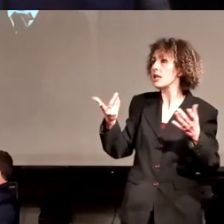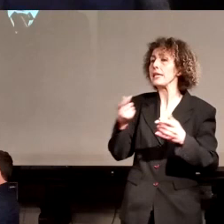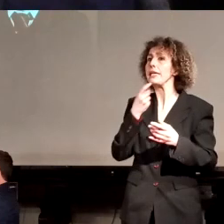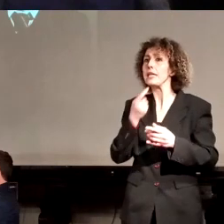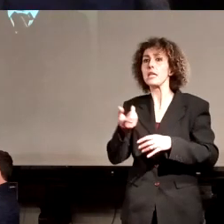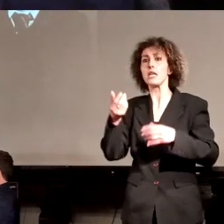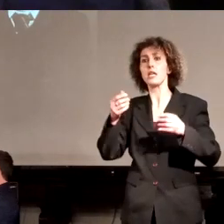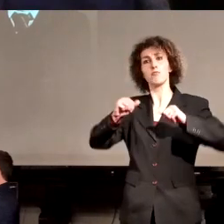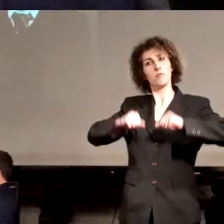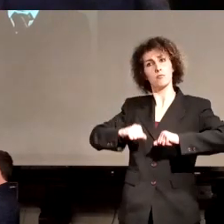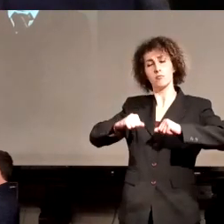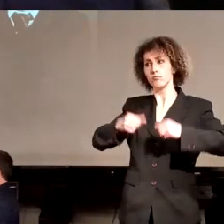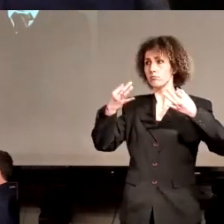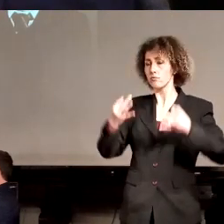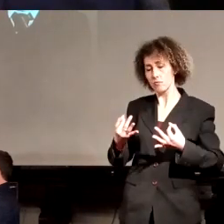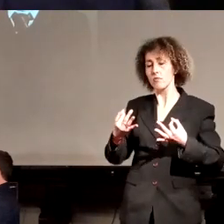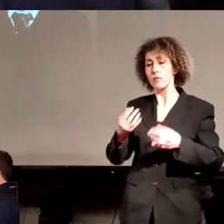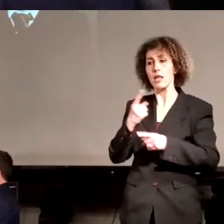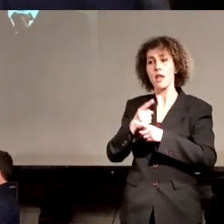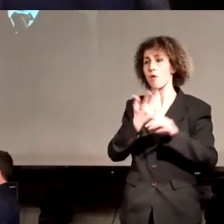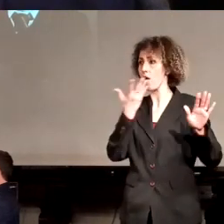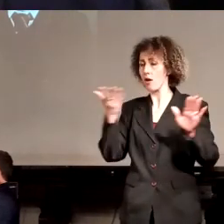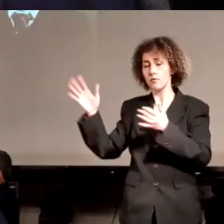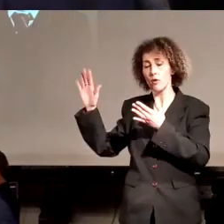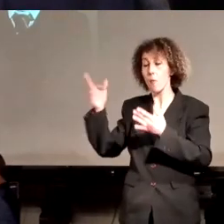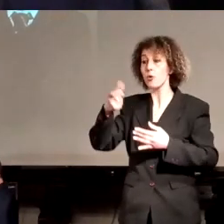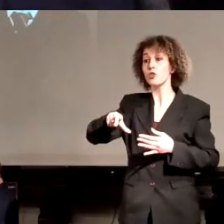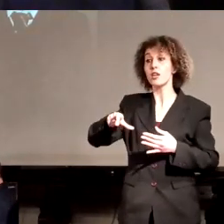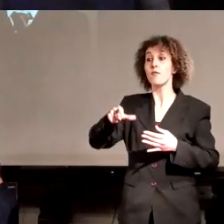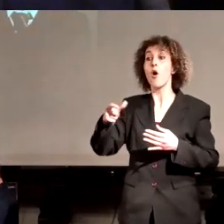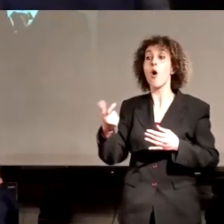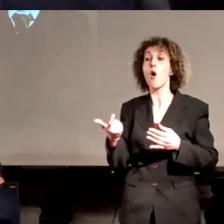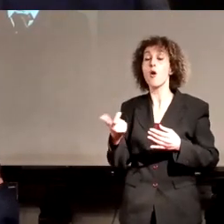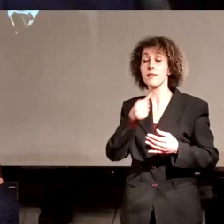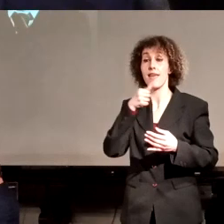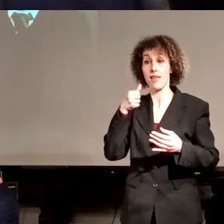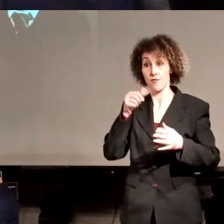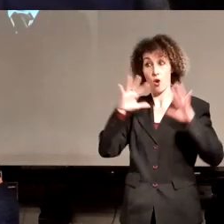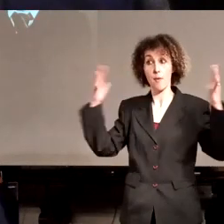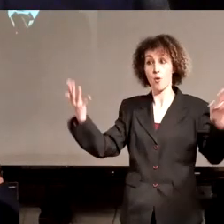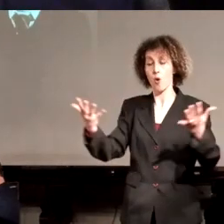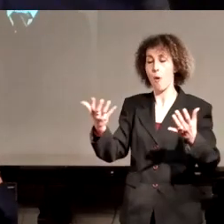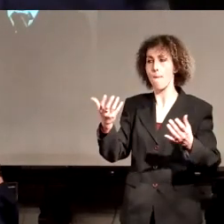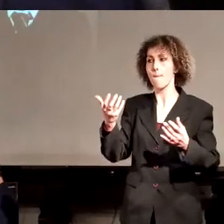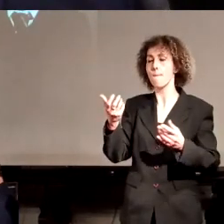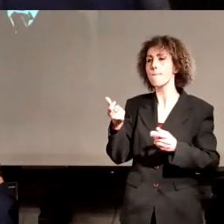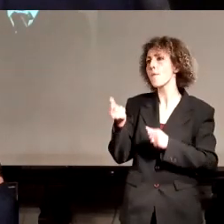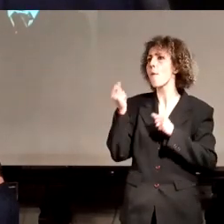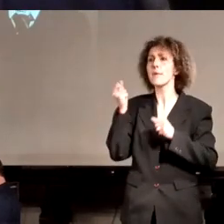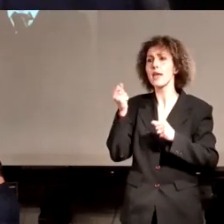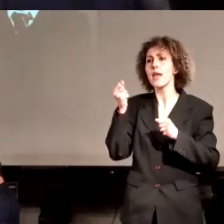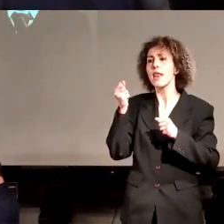precedenza in tutti i casi perché sono più utili al mondo il pompiere che la persona alquanto